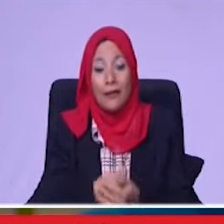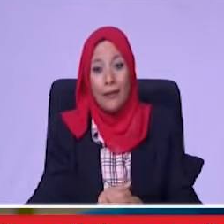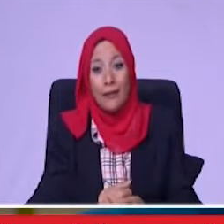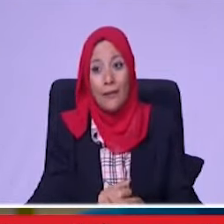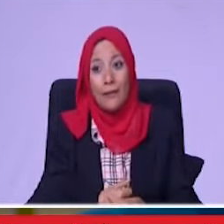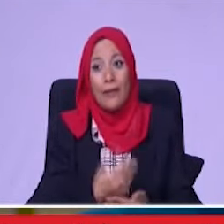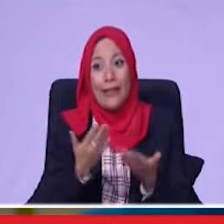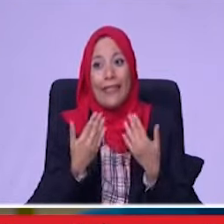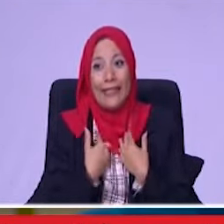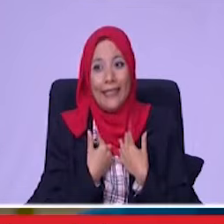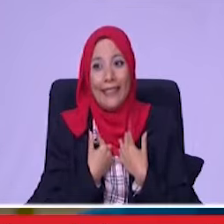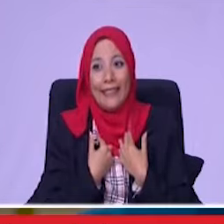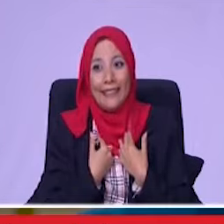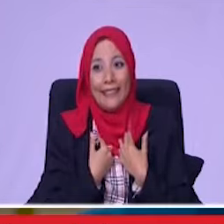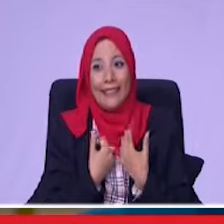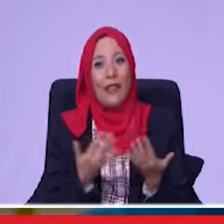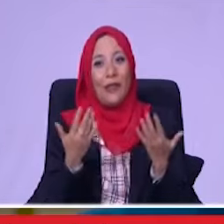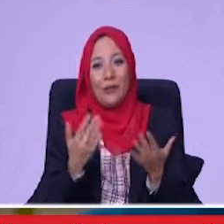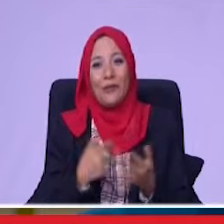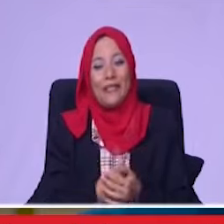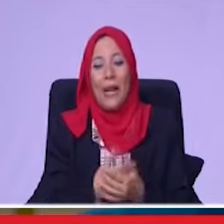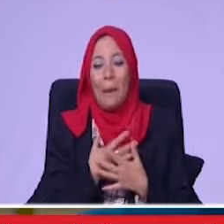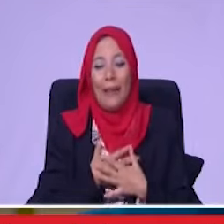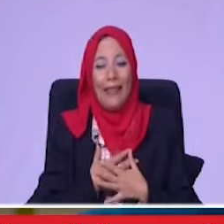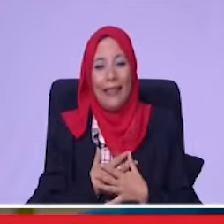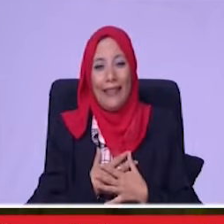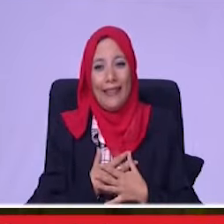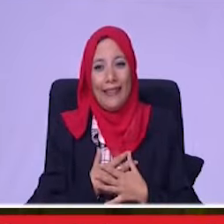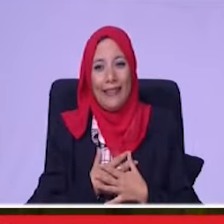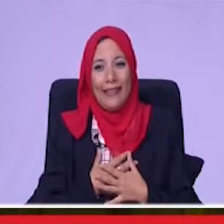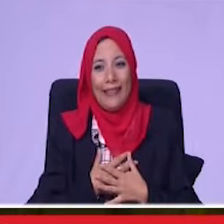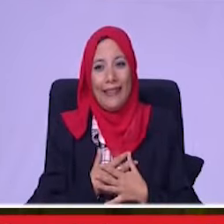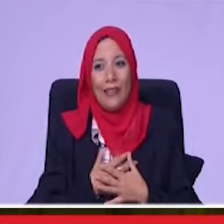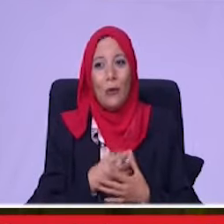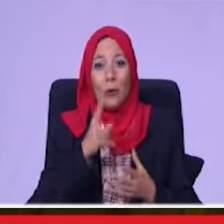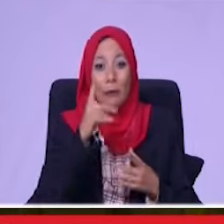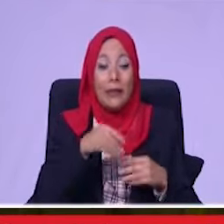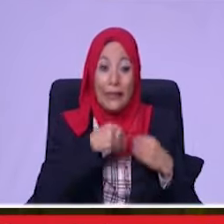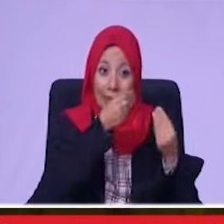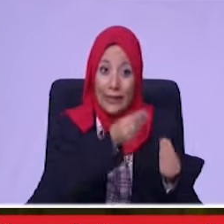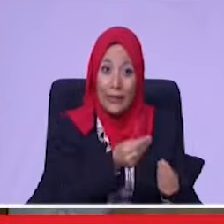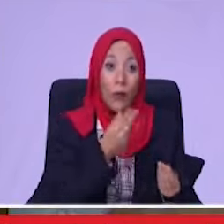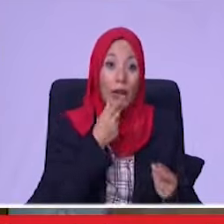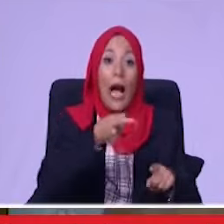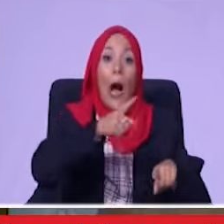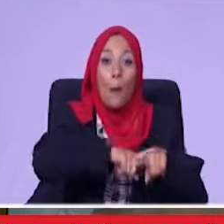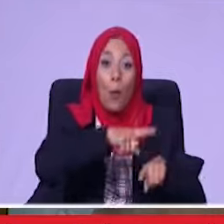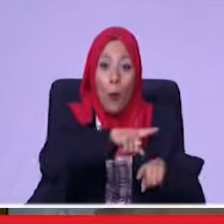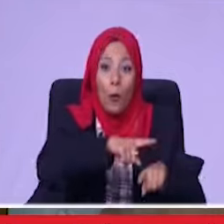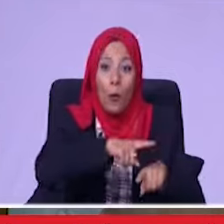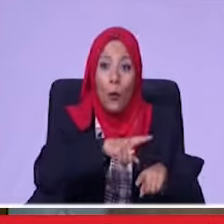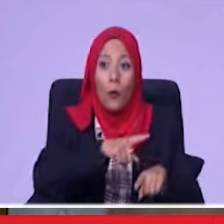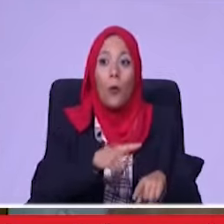لي. امين يا رب، بيتقبل ان شاء الله ويبارك في عمك اللي تولاك. جزاك الله خير. تحبه انت؟ نعم.